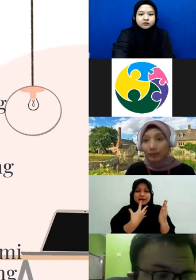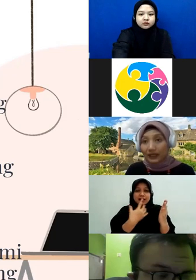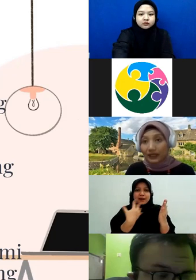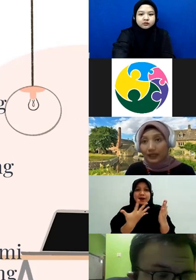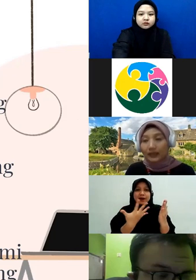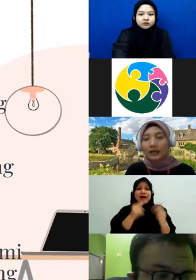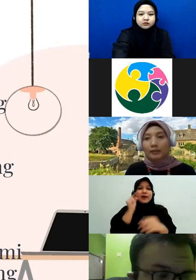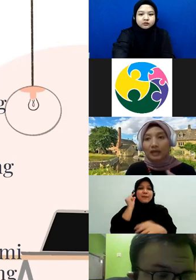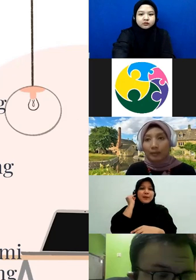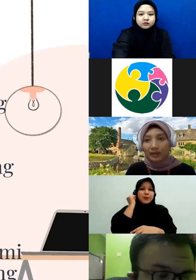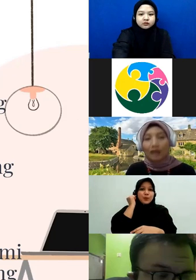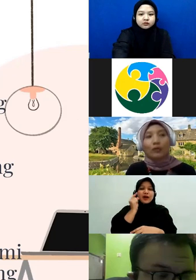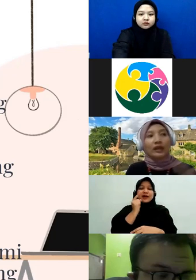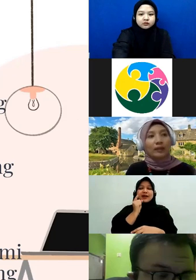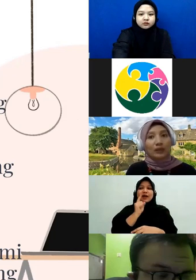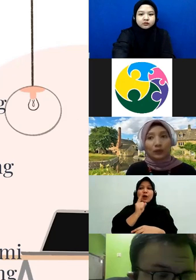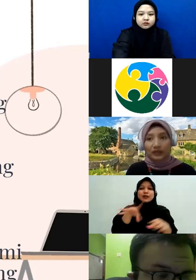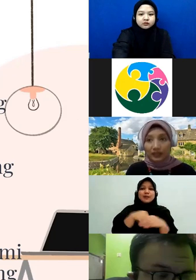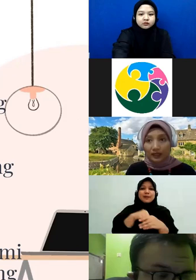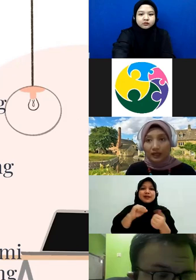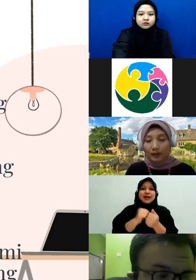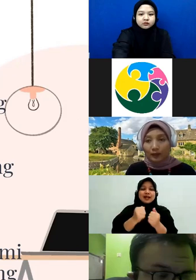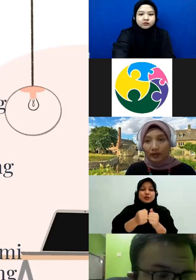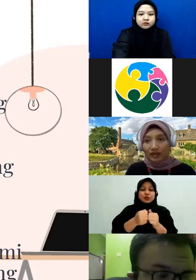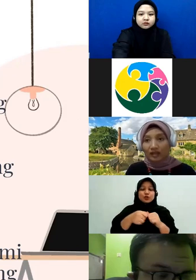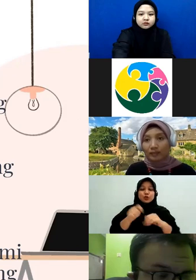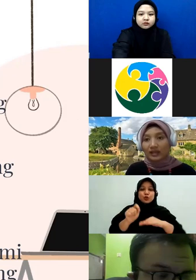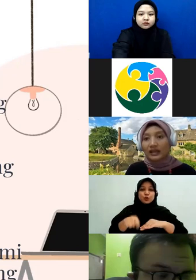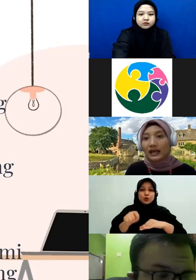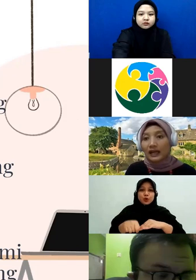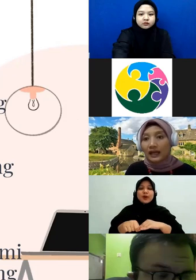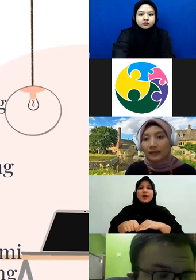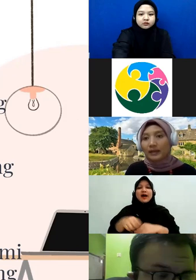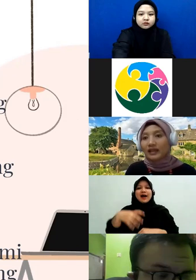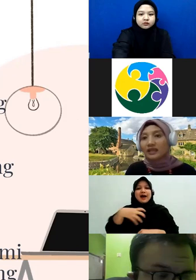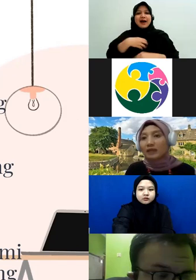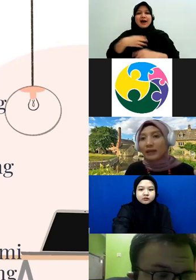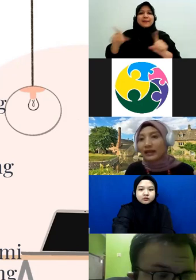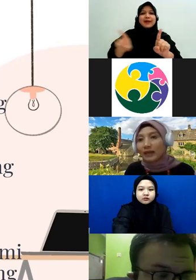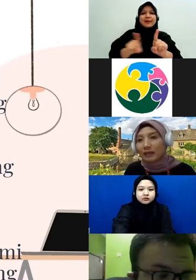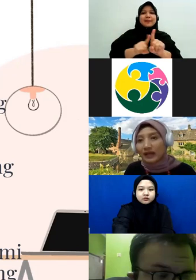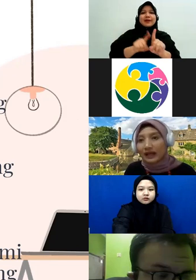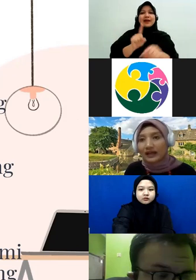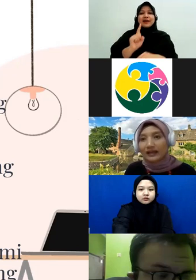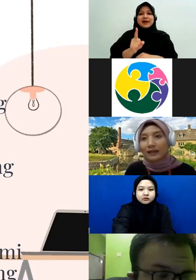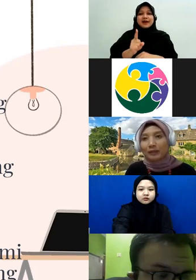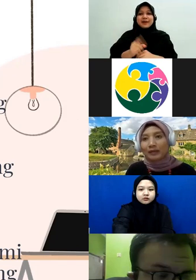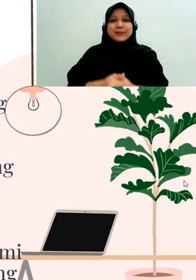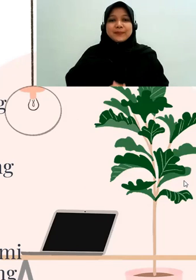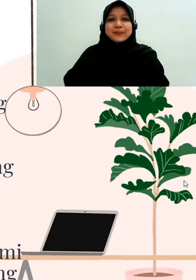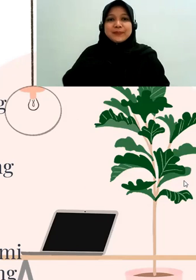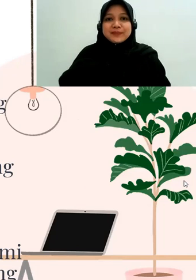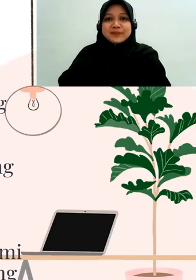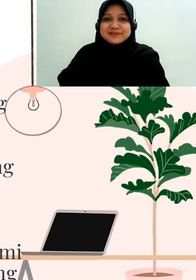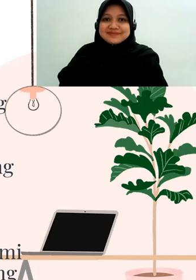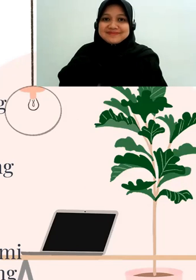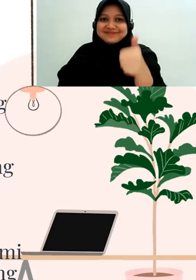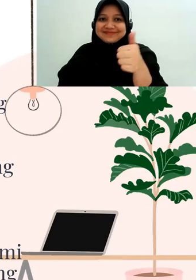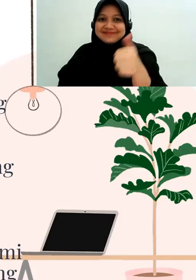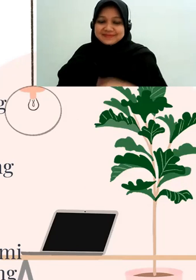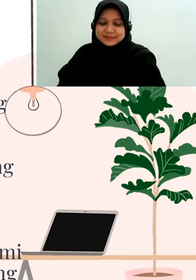pendamping pendampingnya boleh mengikuti proses persidangan makasih Mbak Mada Mbak Mada gadian yang membahas